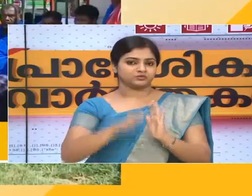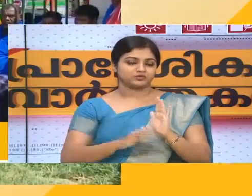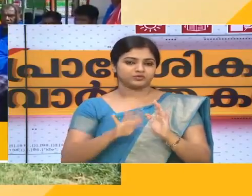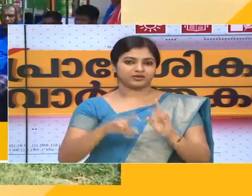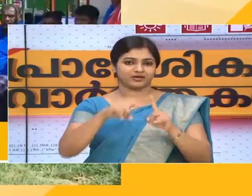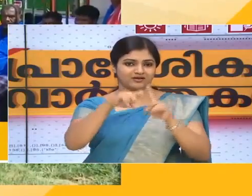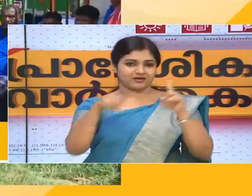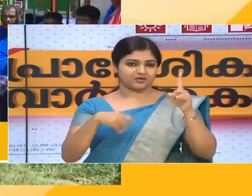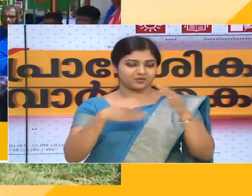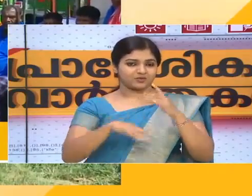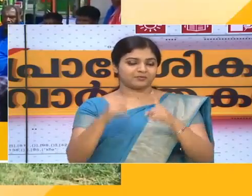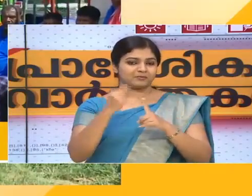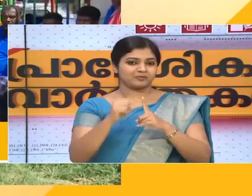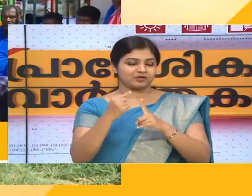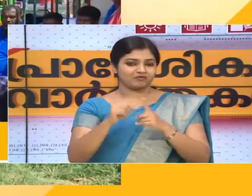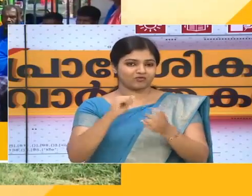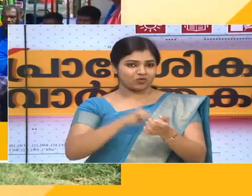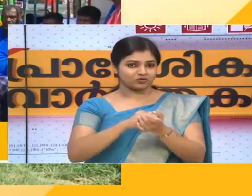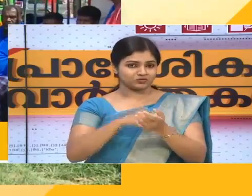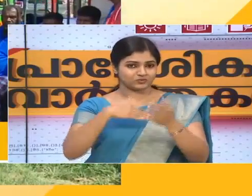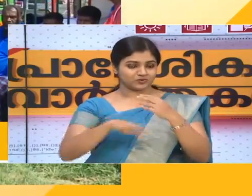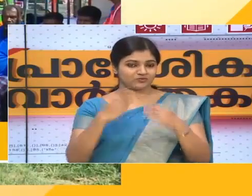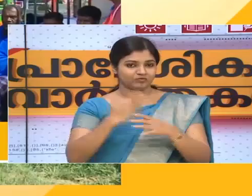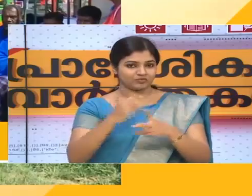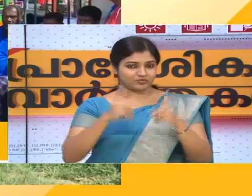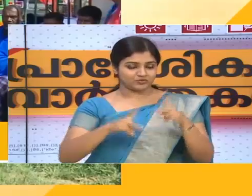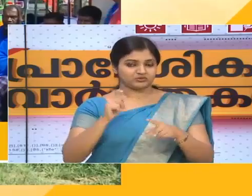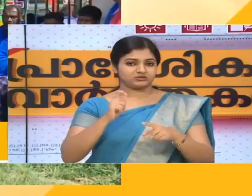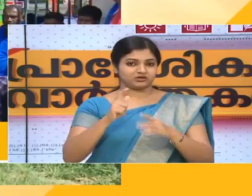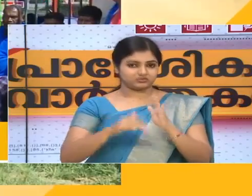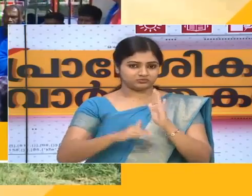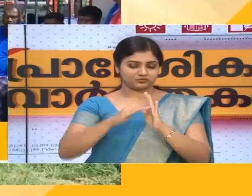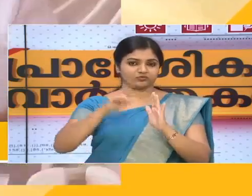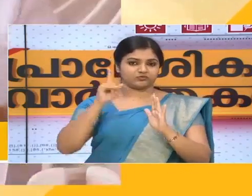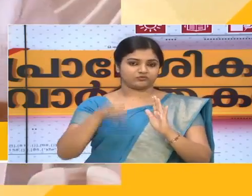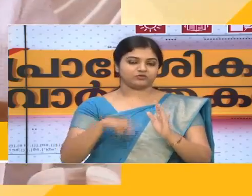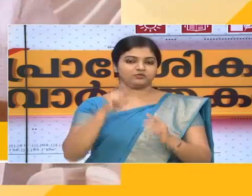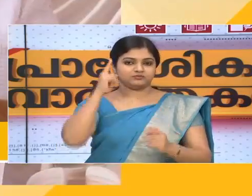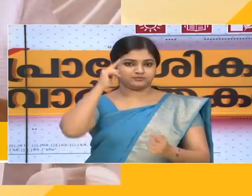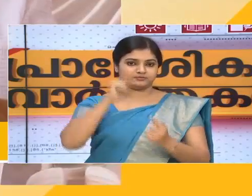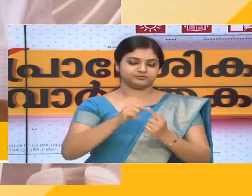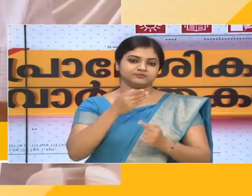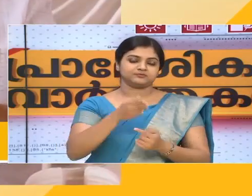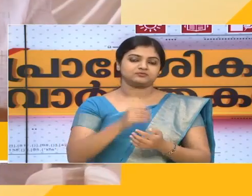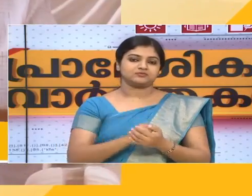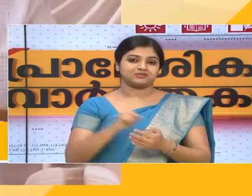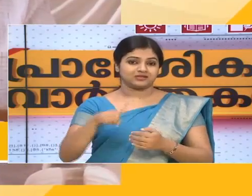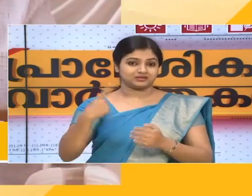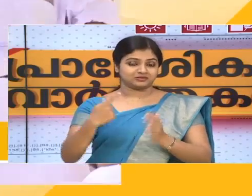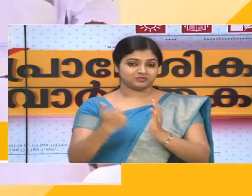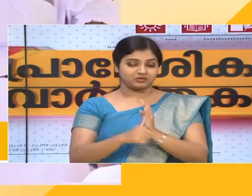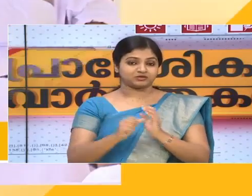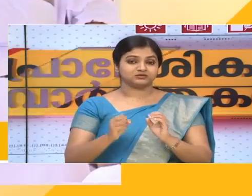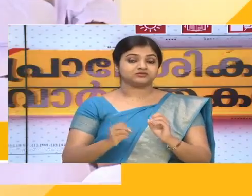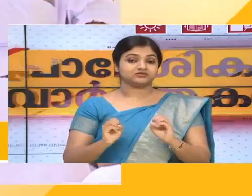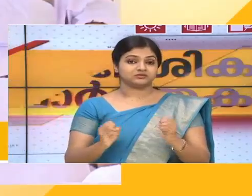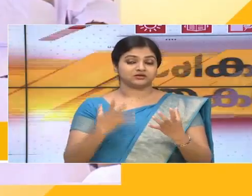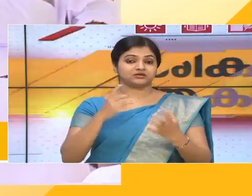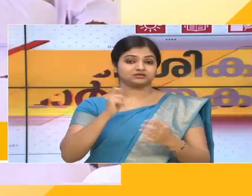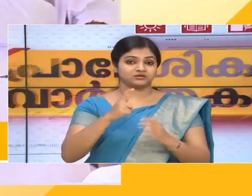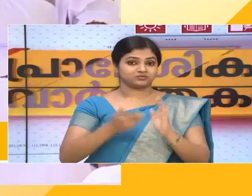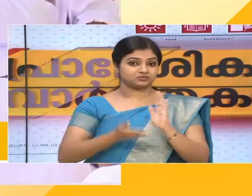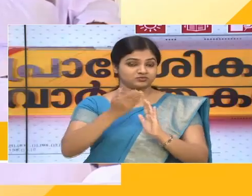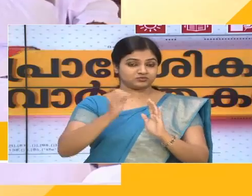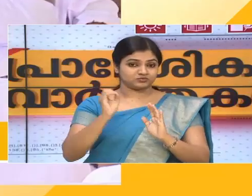സ്വകാര്യ ആശുപത്രി ജീവനക്കാർക്ക് ലഭ്യമാക്കണം എന്നുള്ളതാണ് ഒരു പ്രധാനപ്പെട്ട ആവശ്യം. അടുത്ത മാസം മുതൽ മിനിമം വേതനം നടപ്പിലാക്കാത്ത ആശുപത്രികൾക്ക്